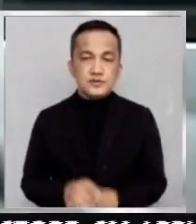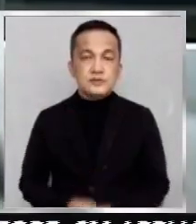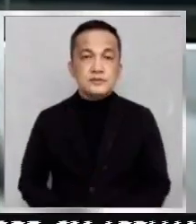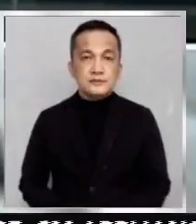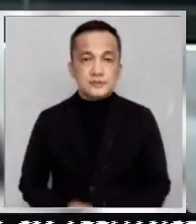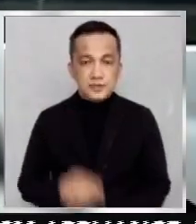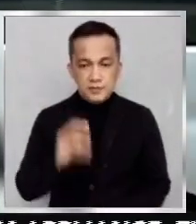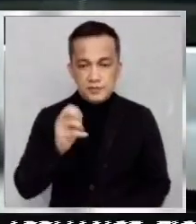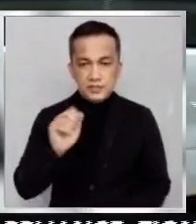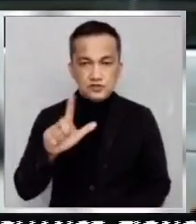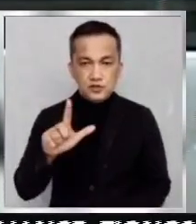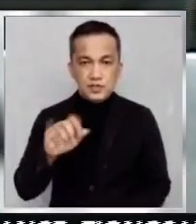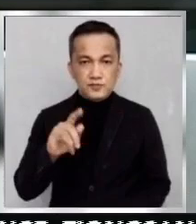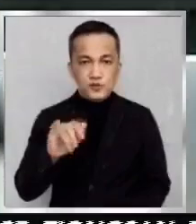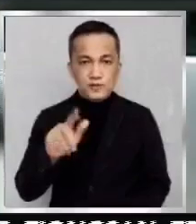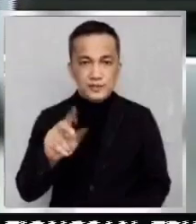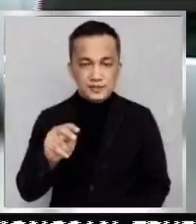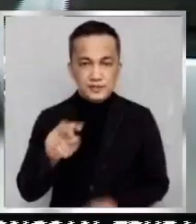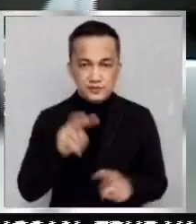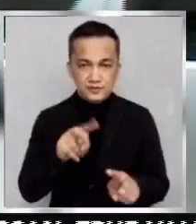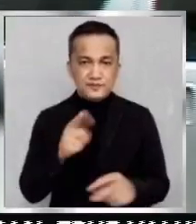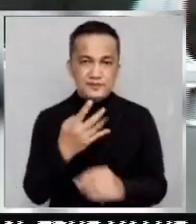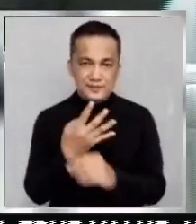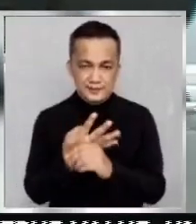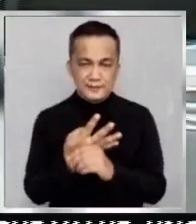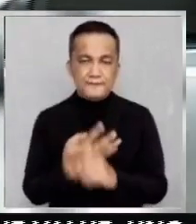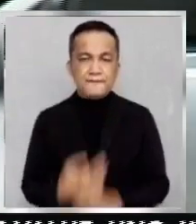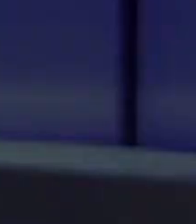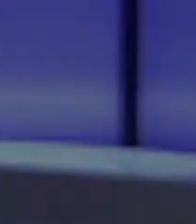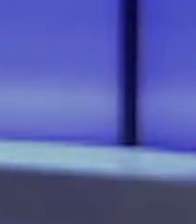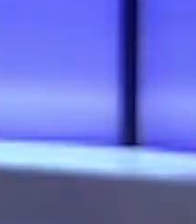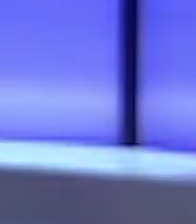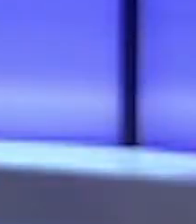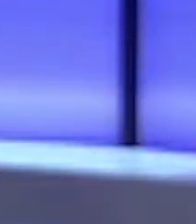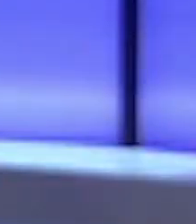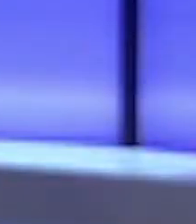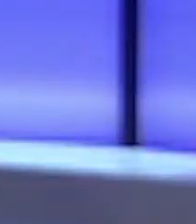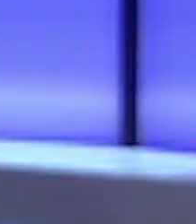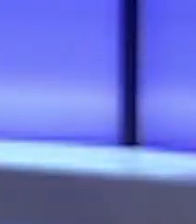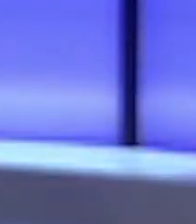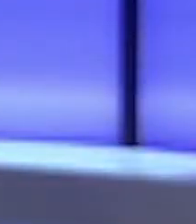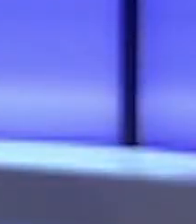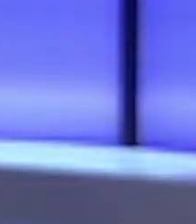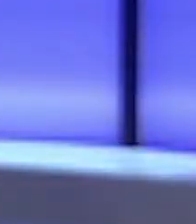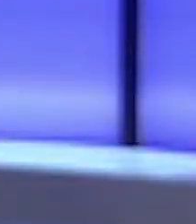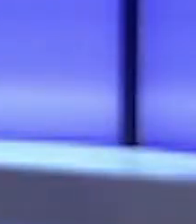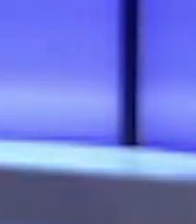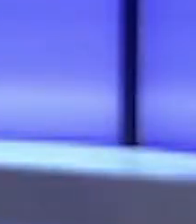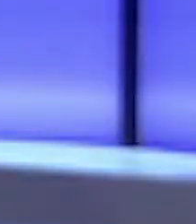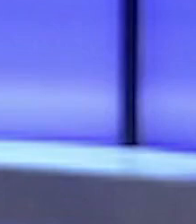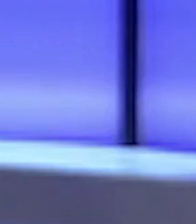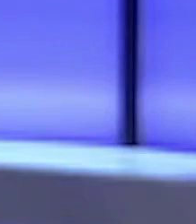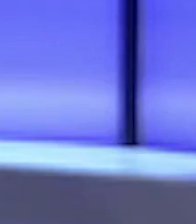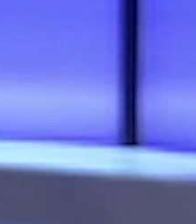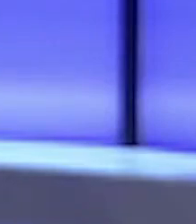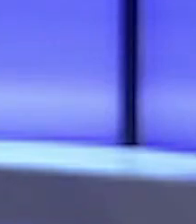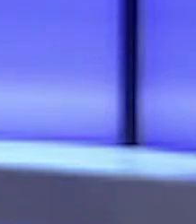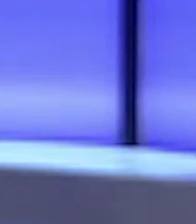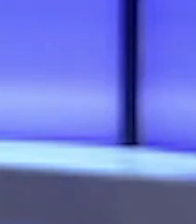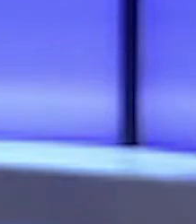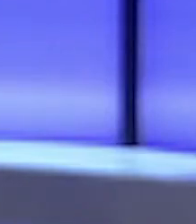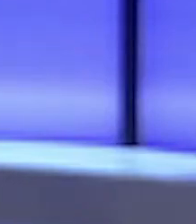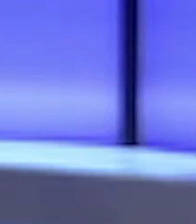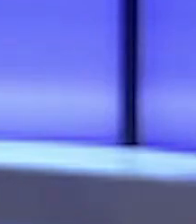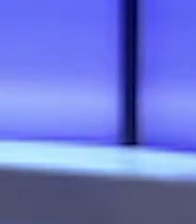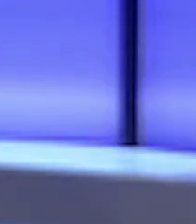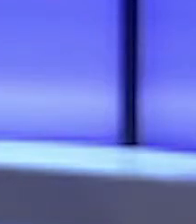Marisol Abdurrahman, Nakatuto, 24 Horas. Good news mga kapuso! Maaari niyong mapanood ang 24